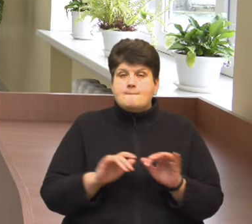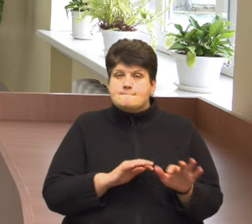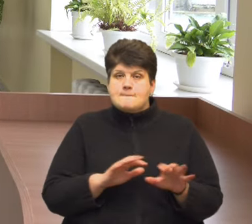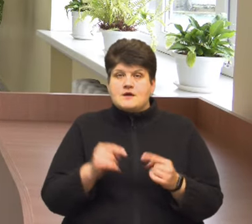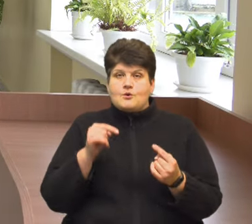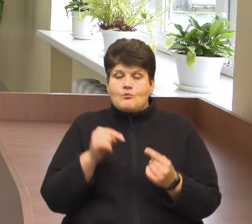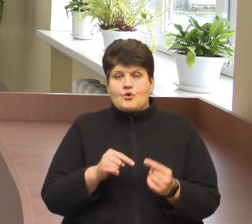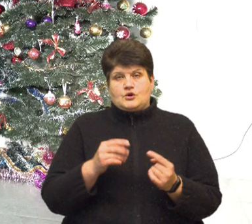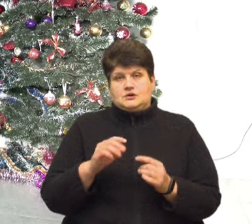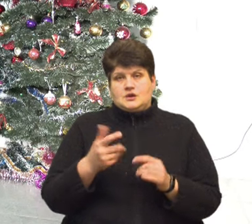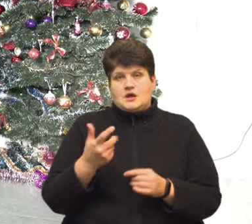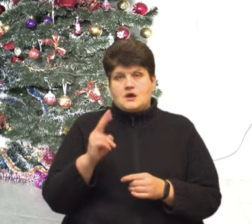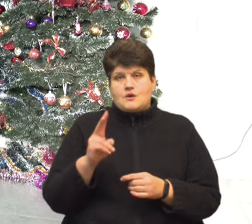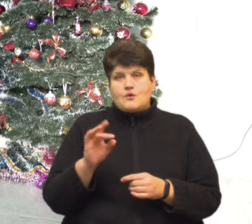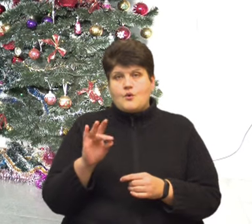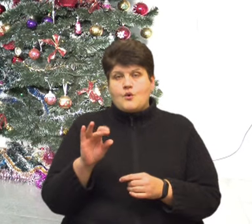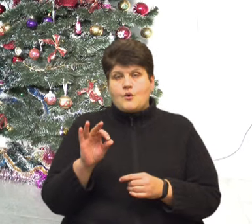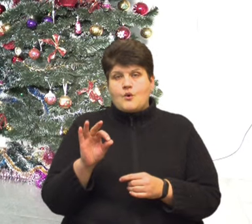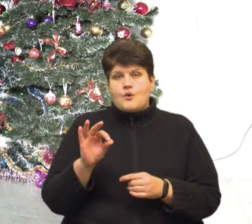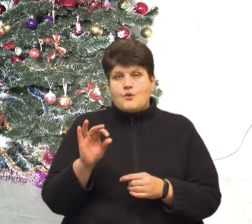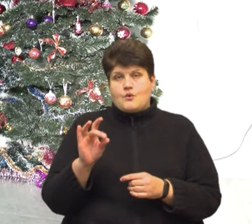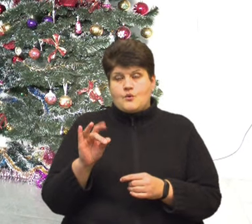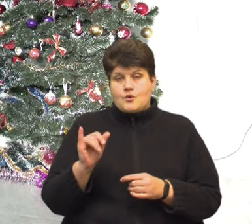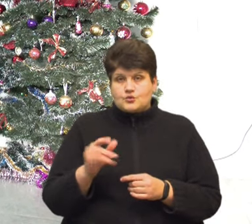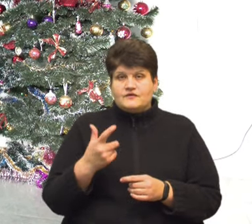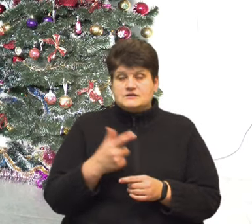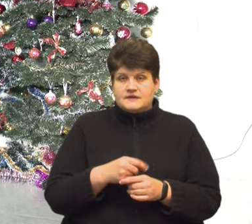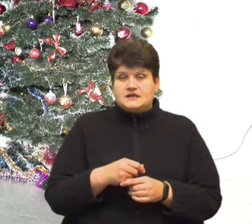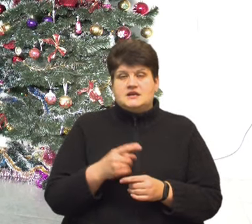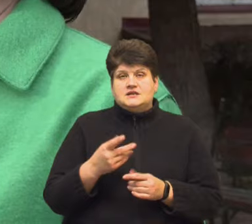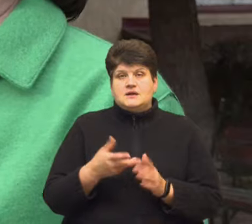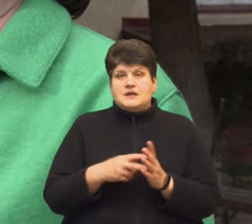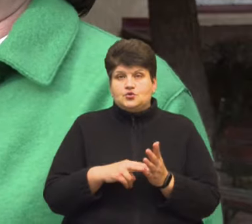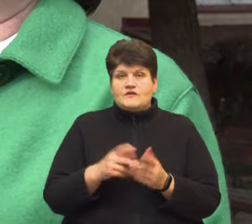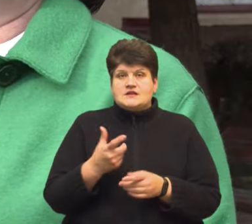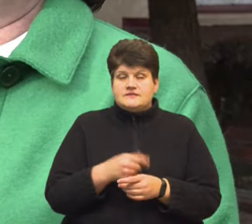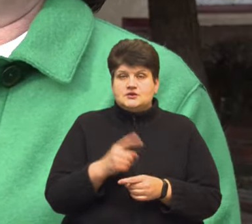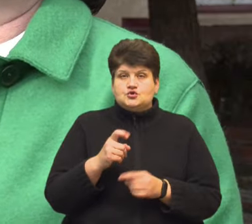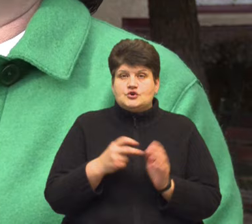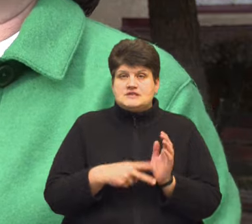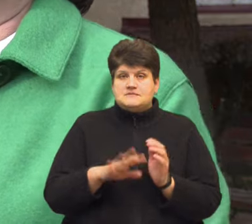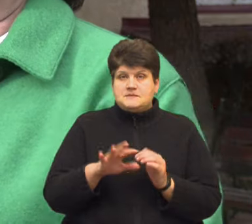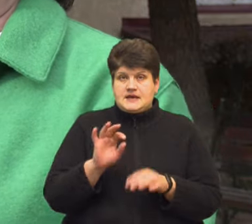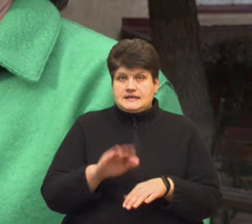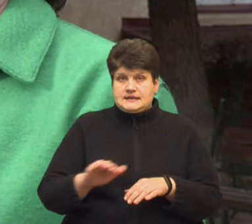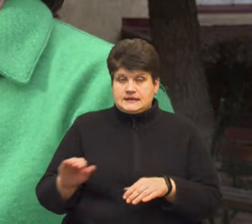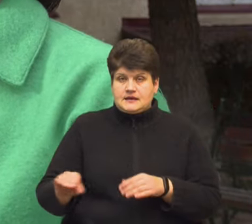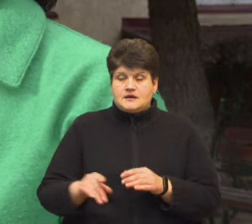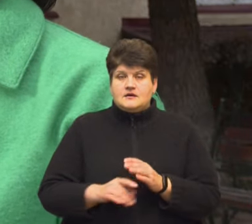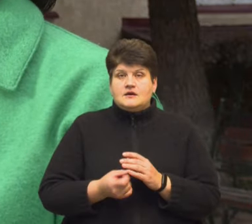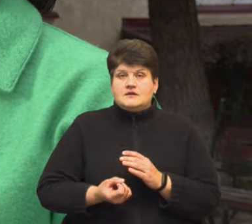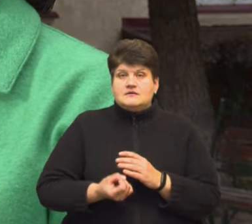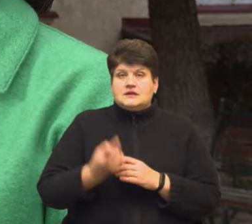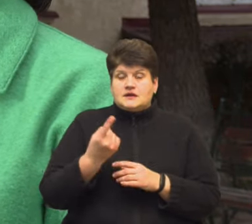шість 6400 дітей планують вакцинувати ще 175 дітей спалахкуру починається з одного року і як